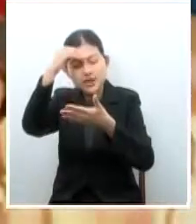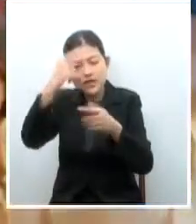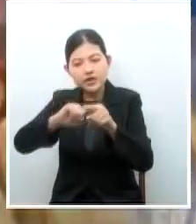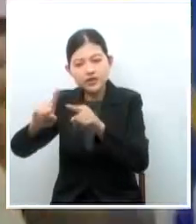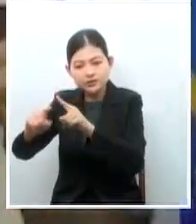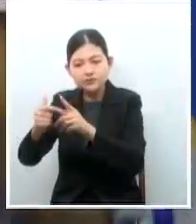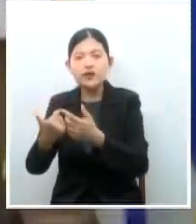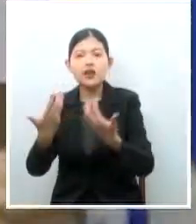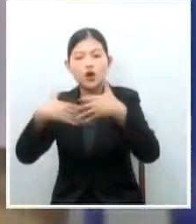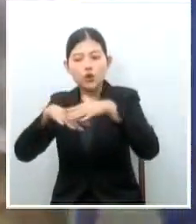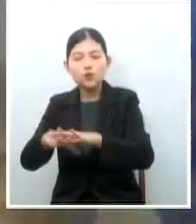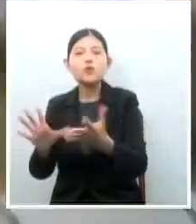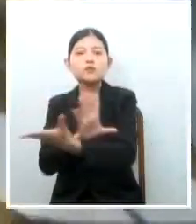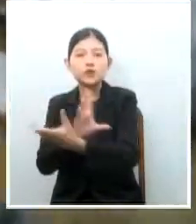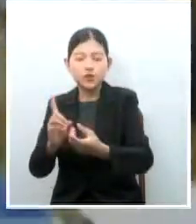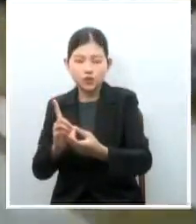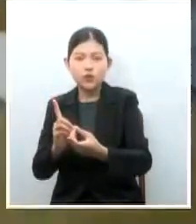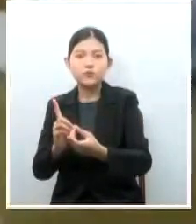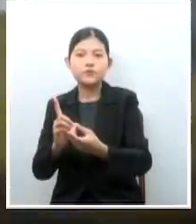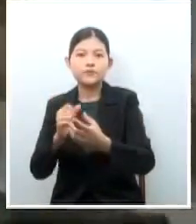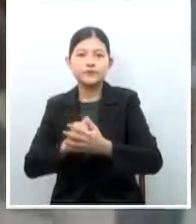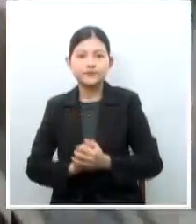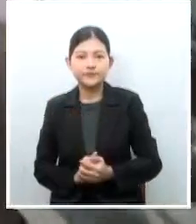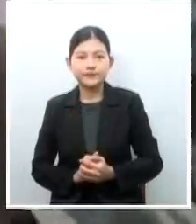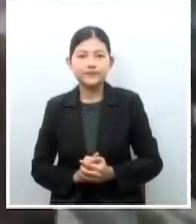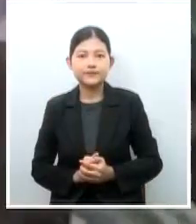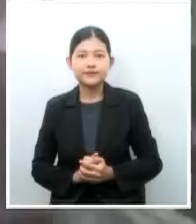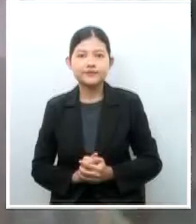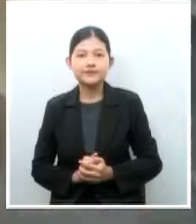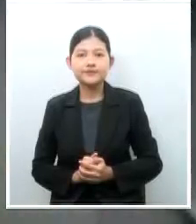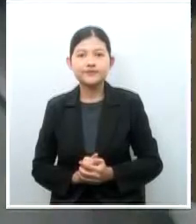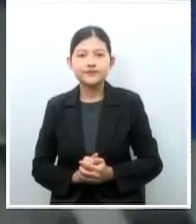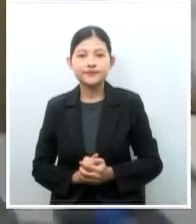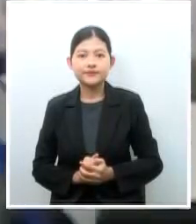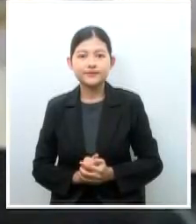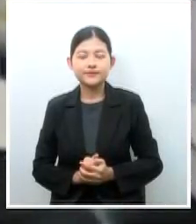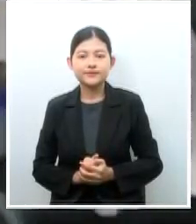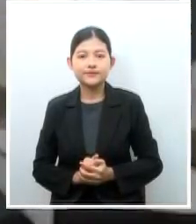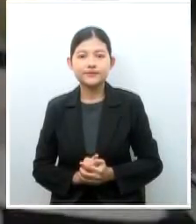มและสามารถอยู่ร่วมกับผู้อื่นได้อย่างมีความสุข